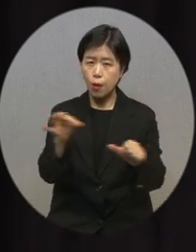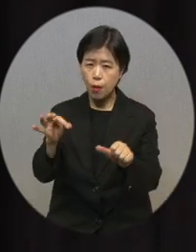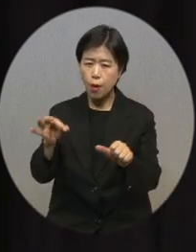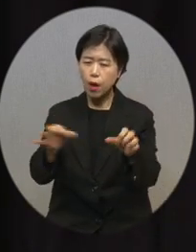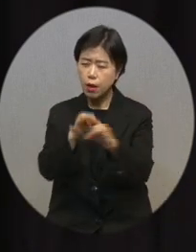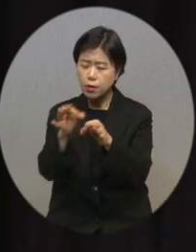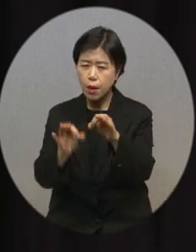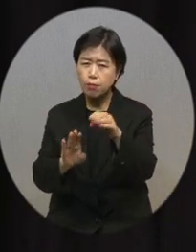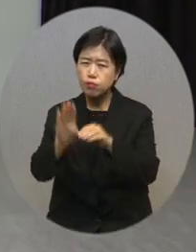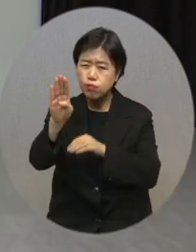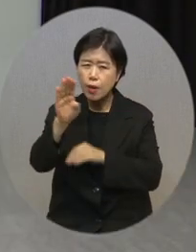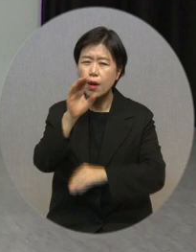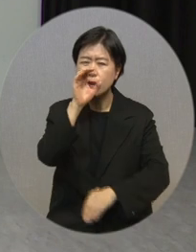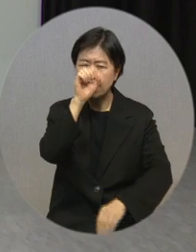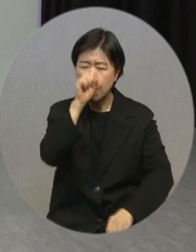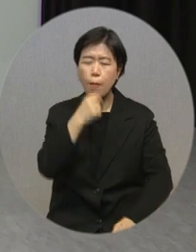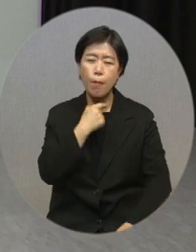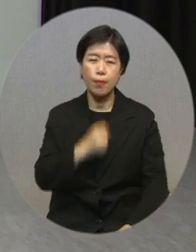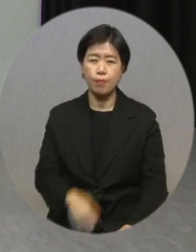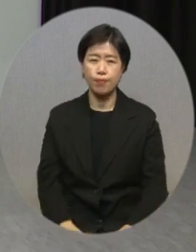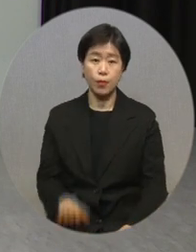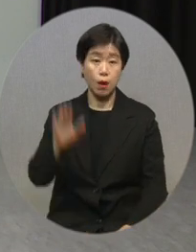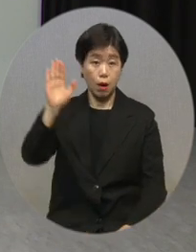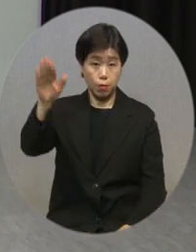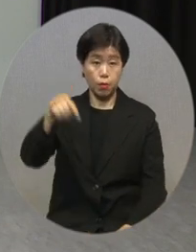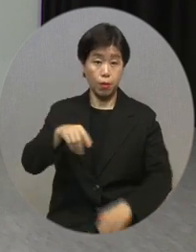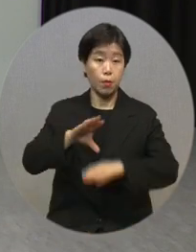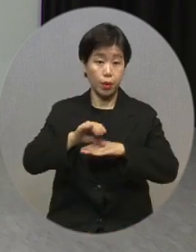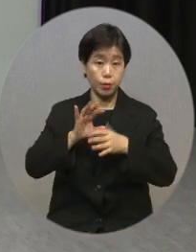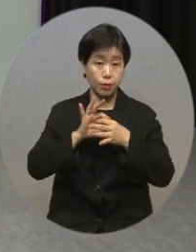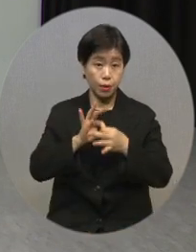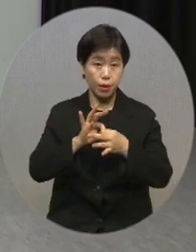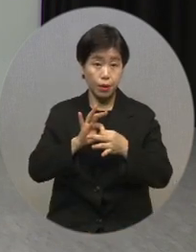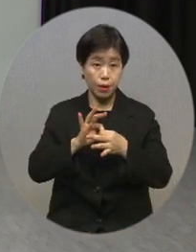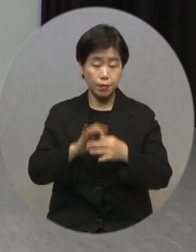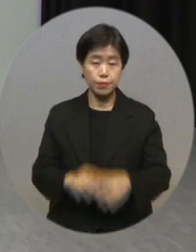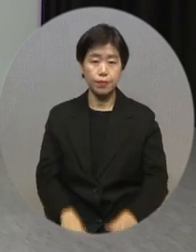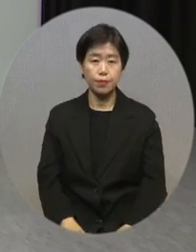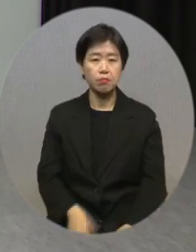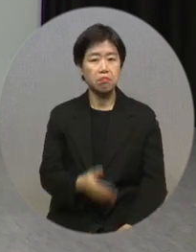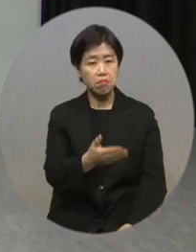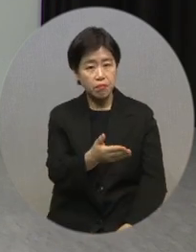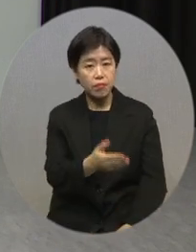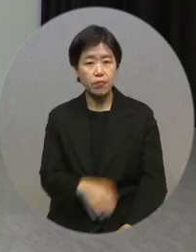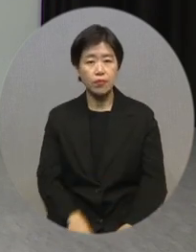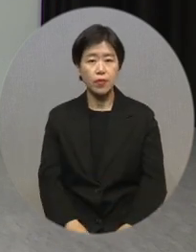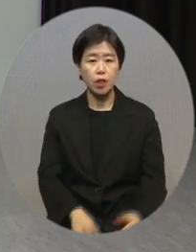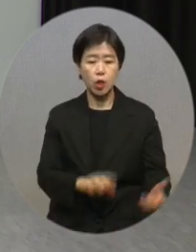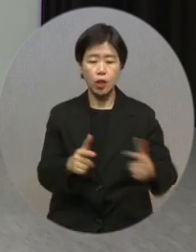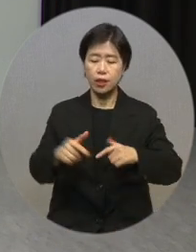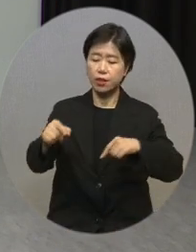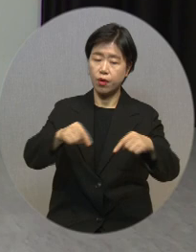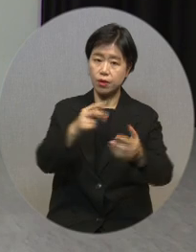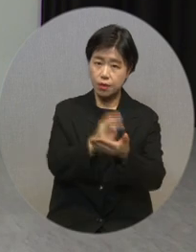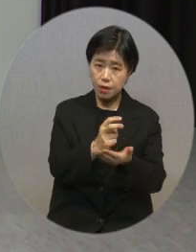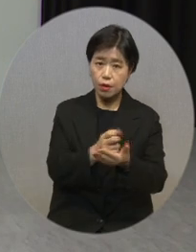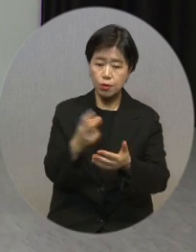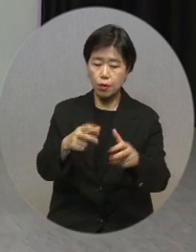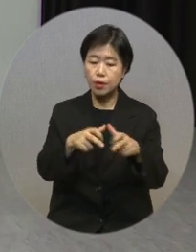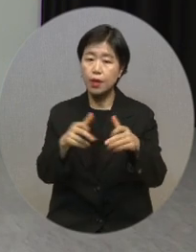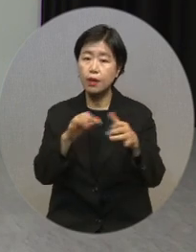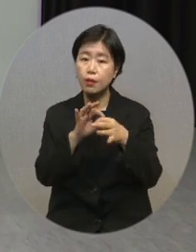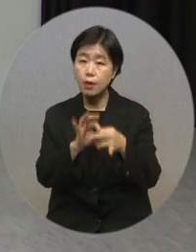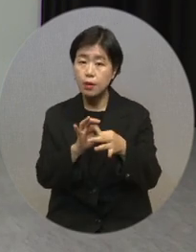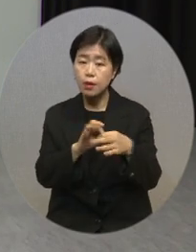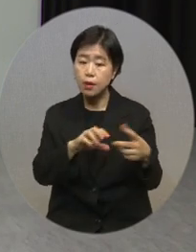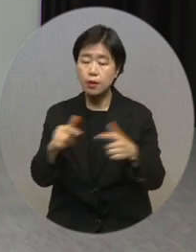나아지기를 기대하면서 앞으로 신문고에서도요. 고용노동부의 정책, 장애인 고용 정책을 특히